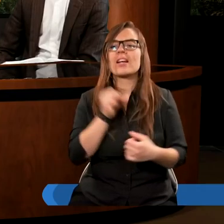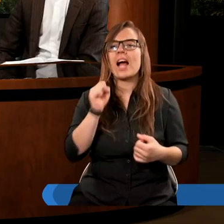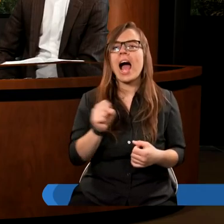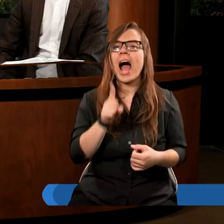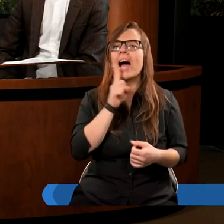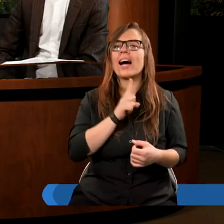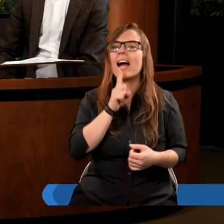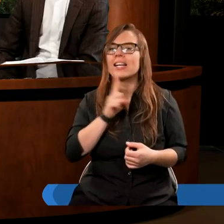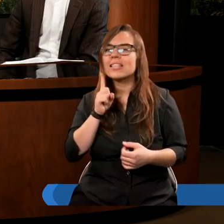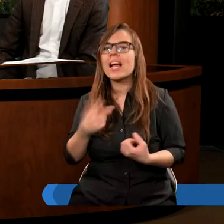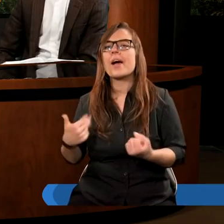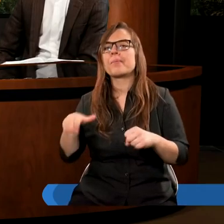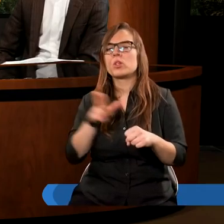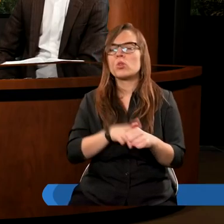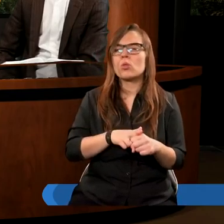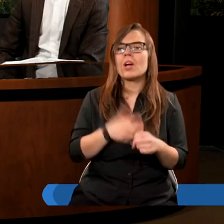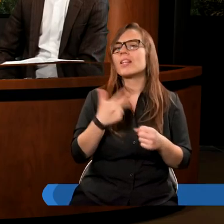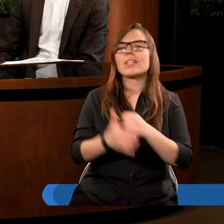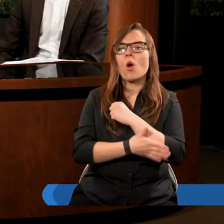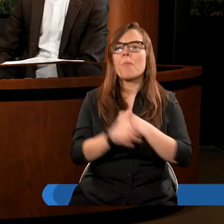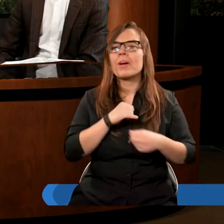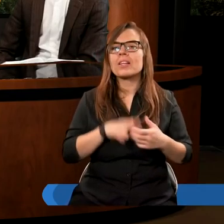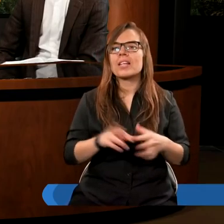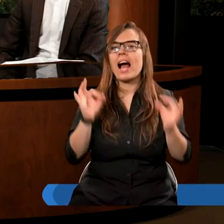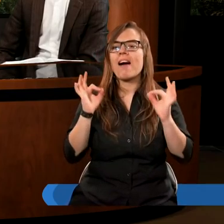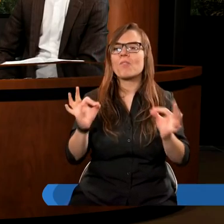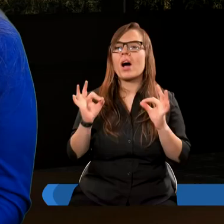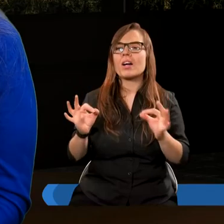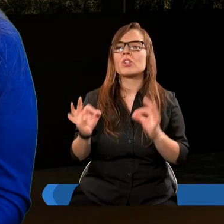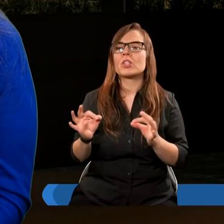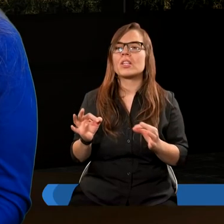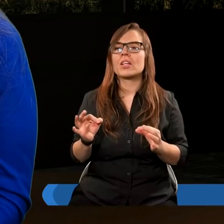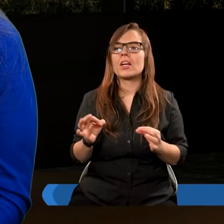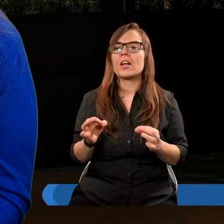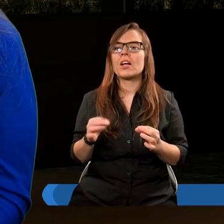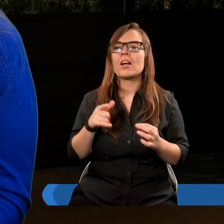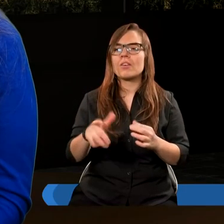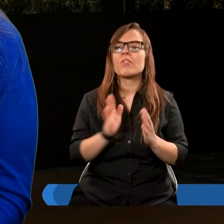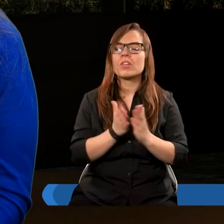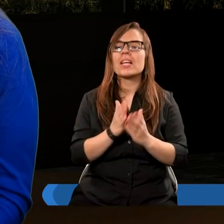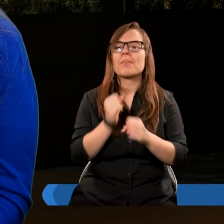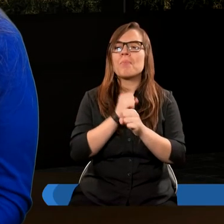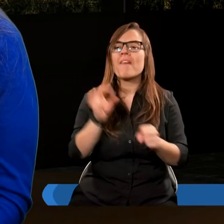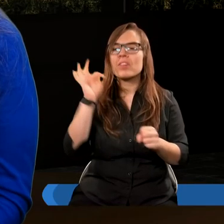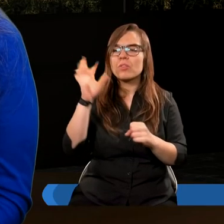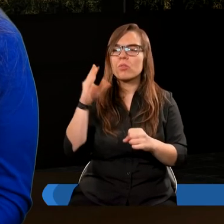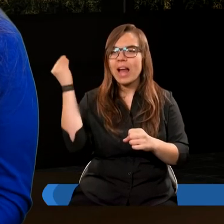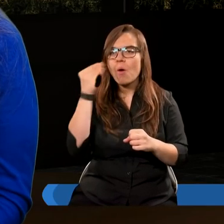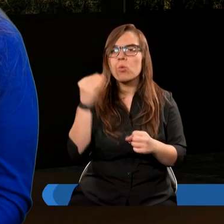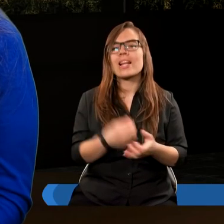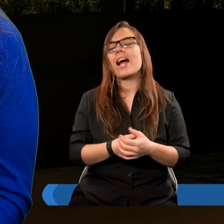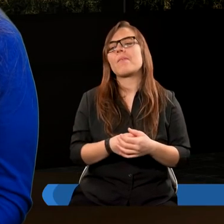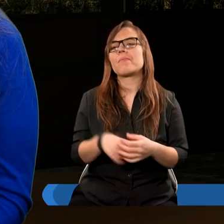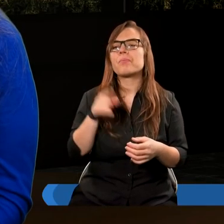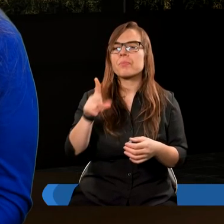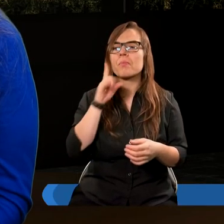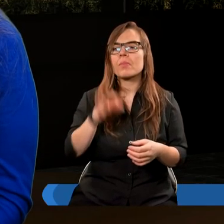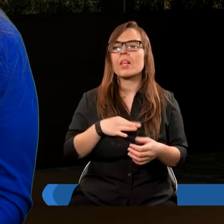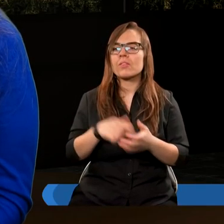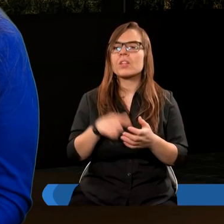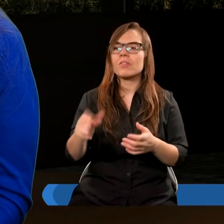religiami, które nie opierają się na zasługach swojego Zbawiciela, tylko na swoich